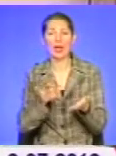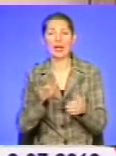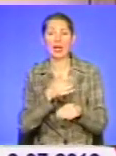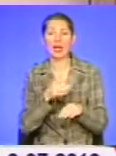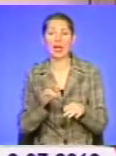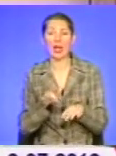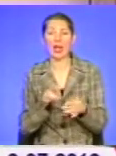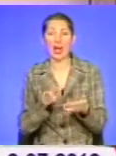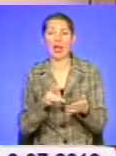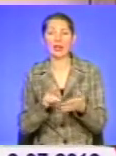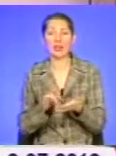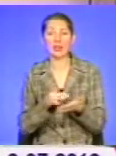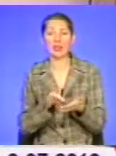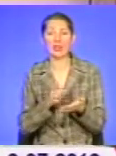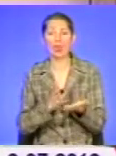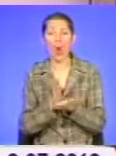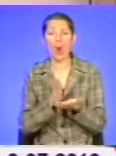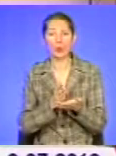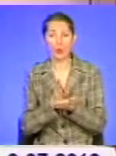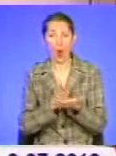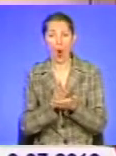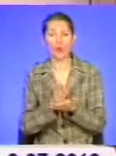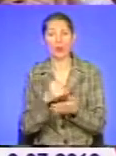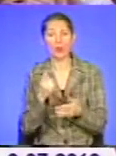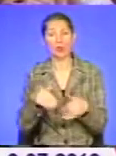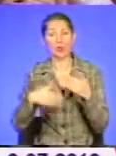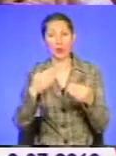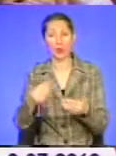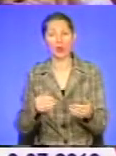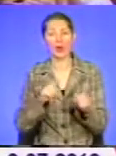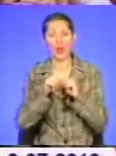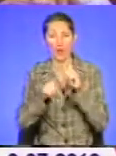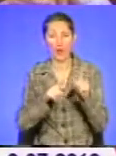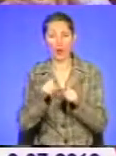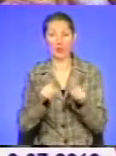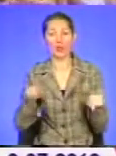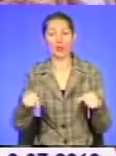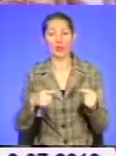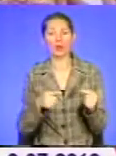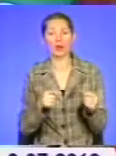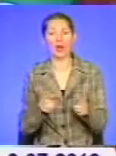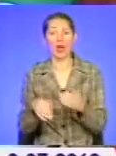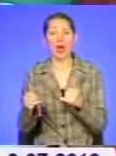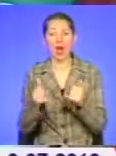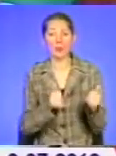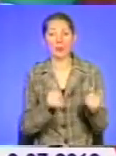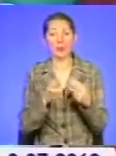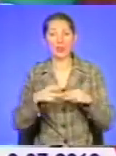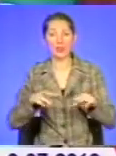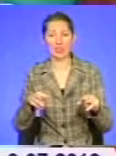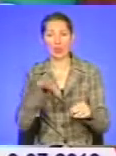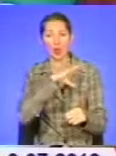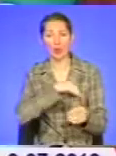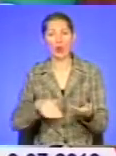кроків податкової реформи. Встановлення нового партнерського рівня відносин Міністерства доходів і зборів із платниками